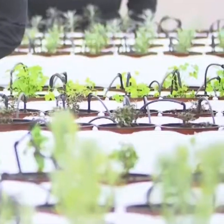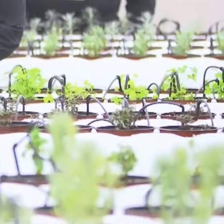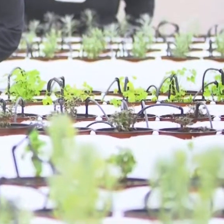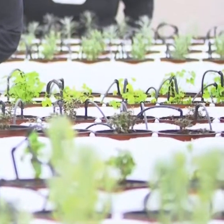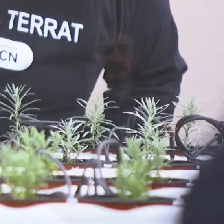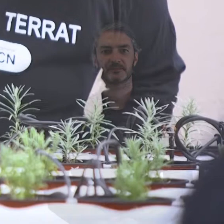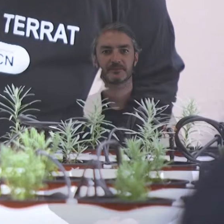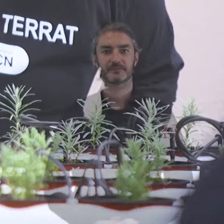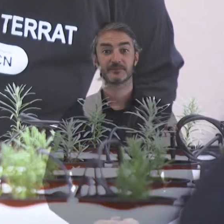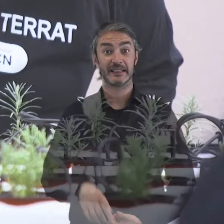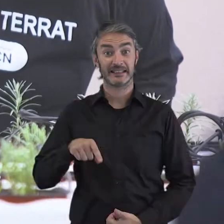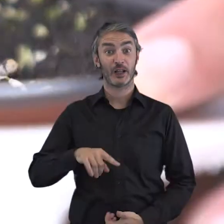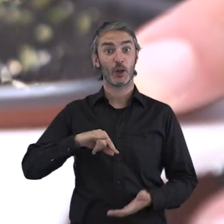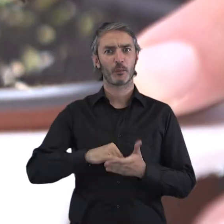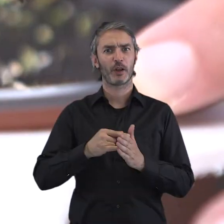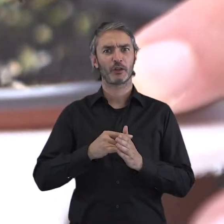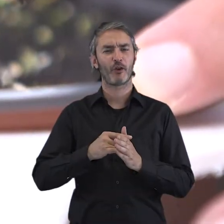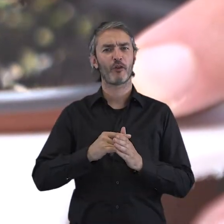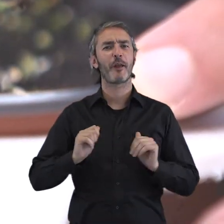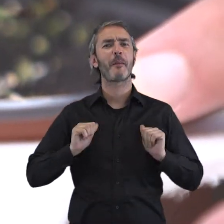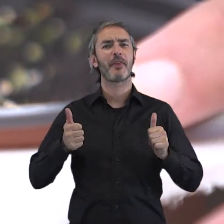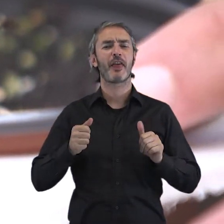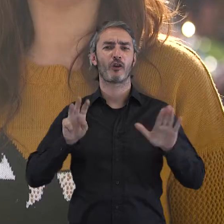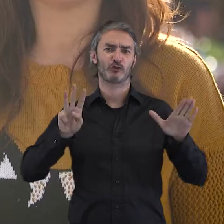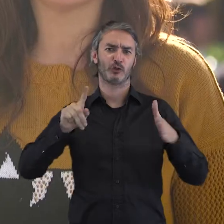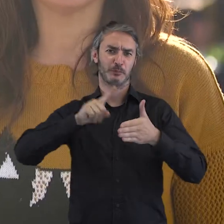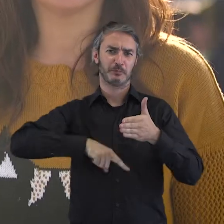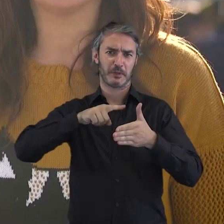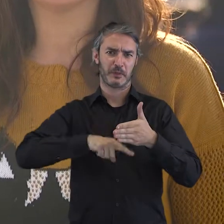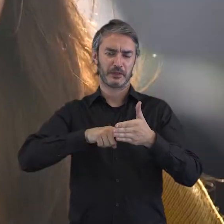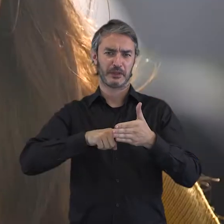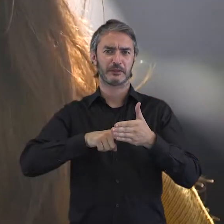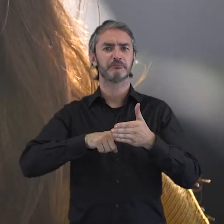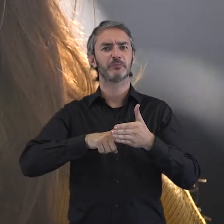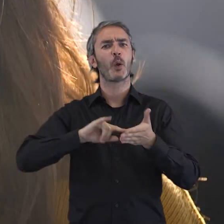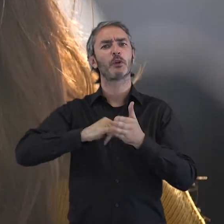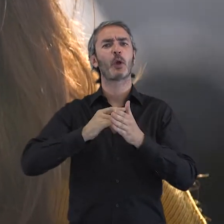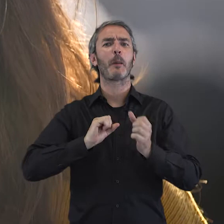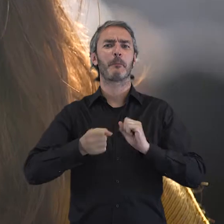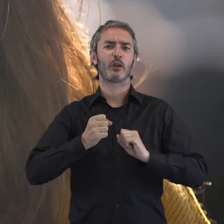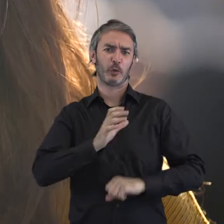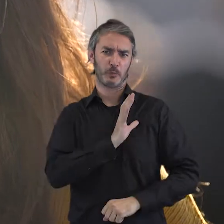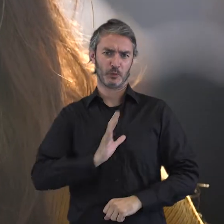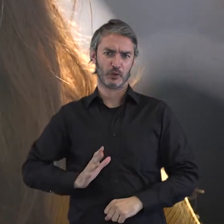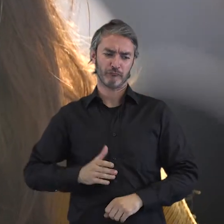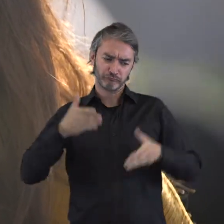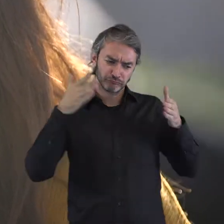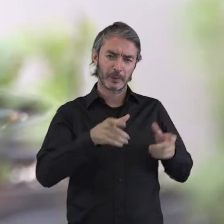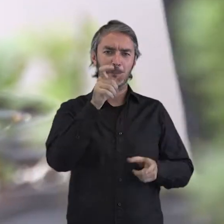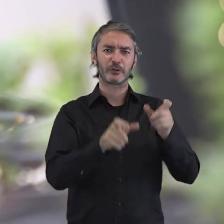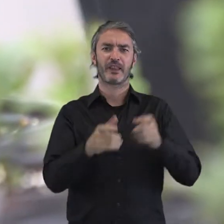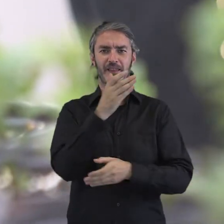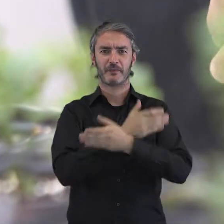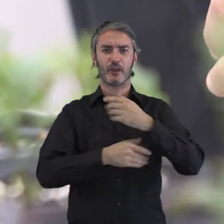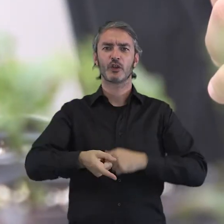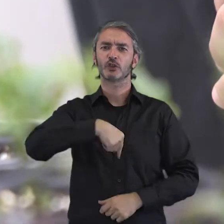cuidado del huerto. Aquest projecte va néixer fa 8 mesos, és un projecte pilot que va adreçat a l'atenció de les persones amb discapacitat.